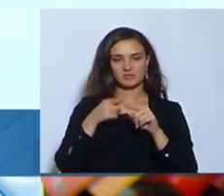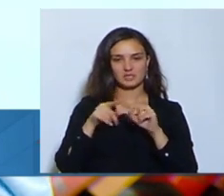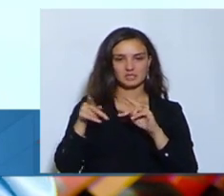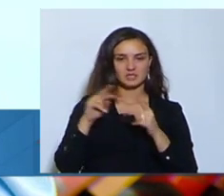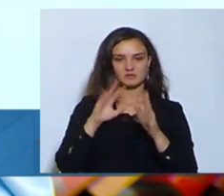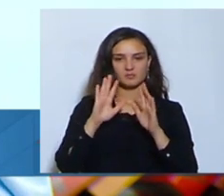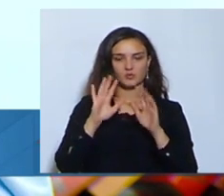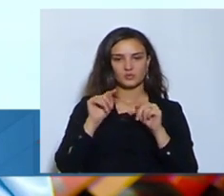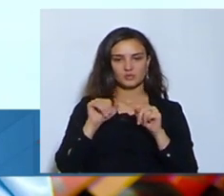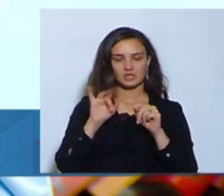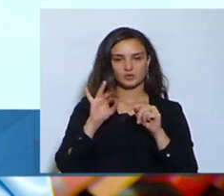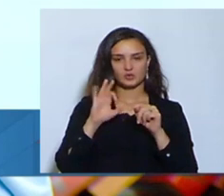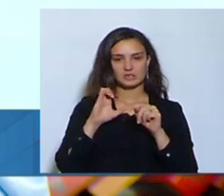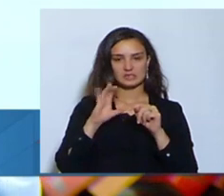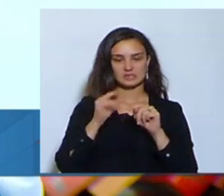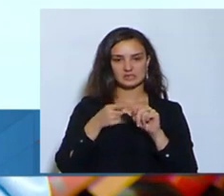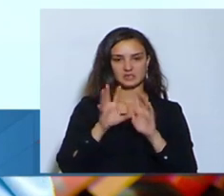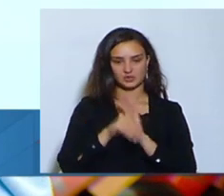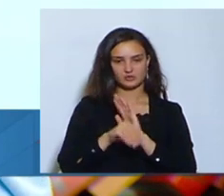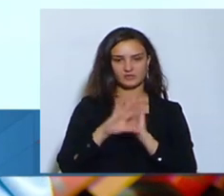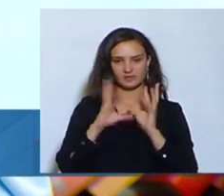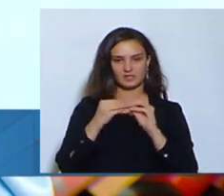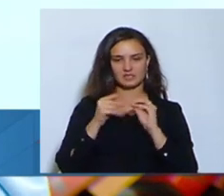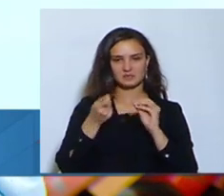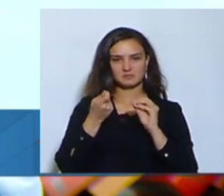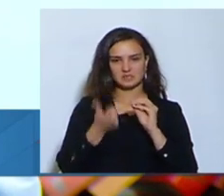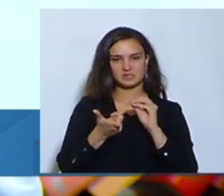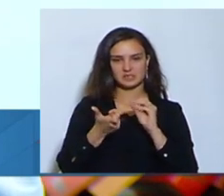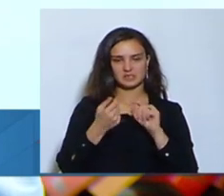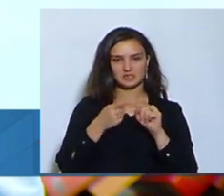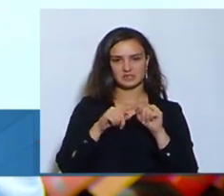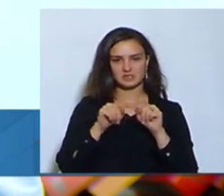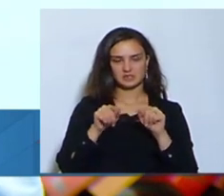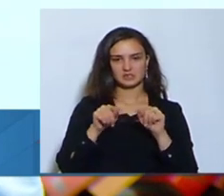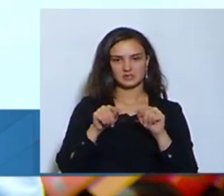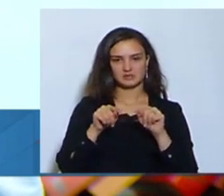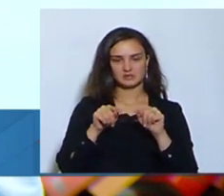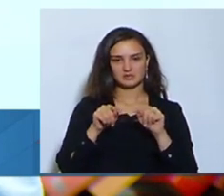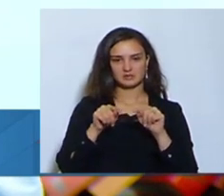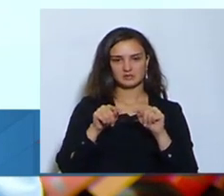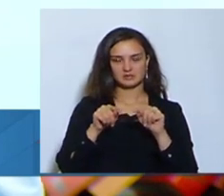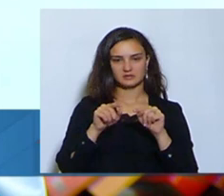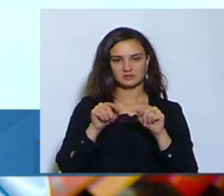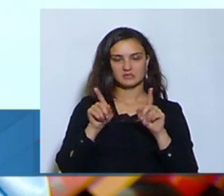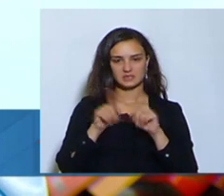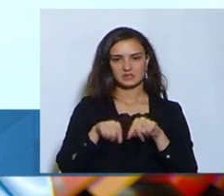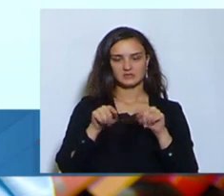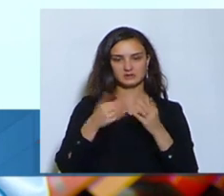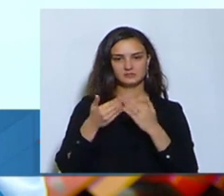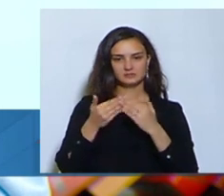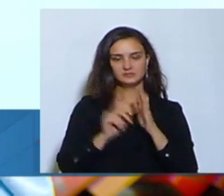გადასვლა მხოლოდ ანორექსიის კრიტერიუმში. ყველაზე ესეთი მცირე ისა აქვს რა ქვია მაჩვენებელი. ასევე